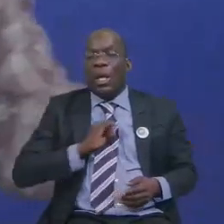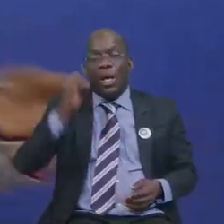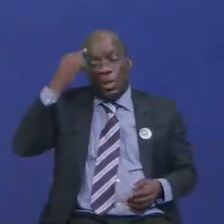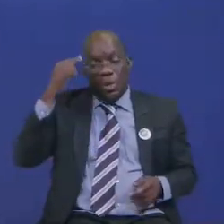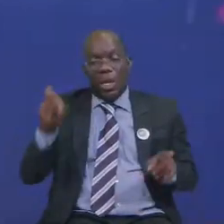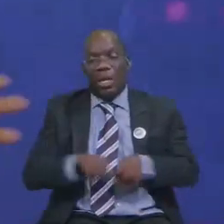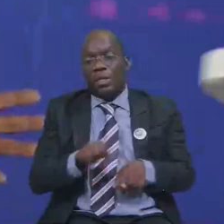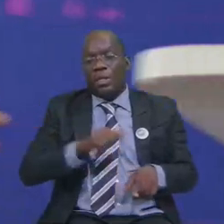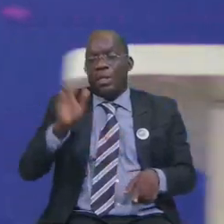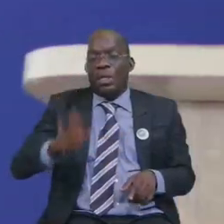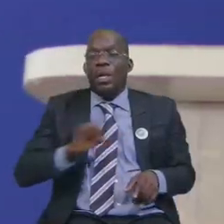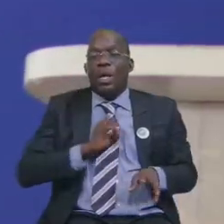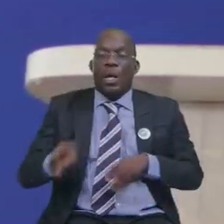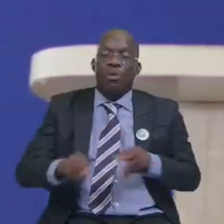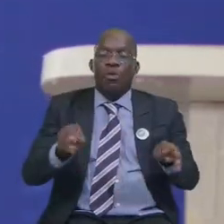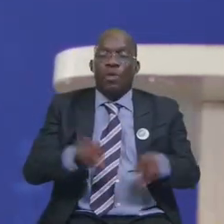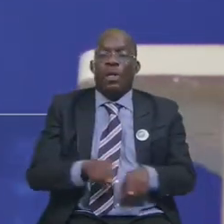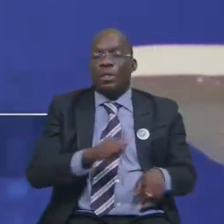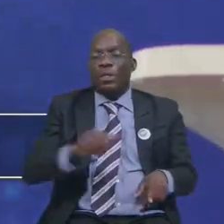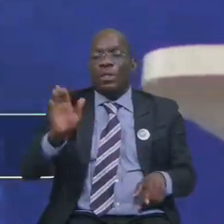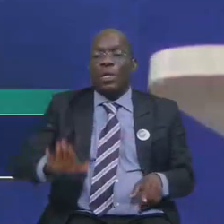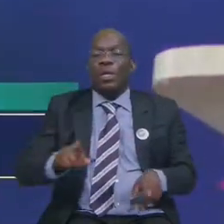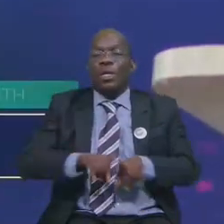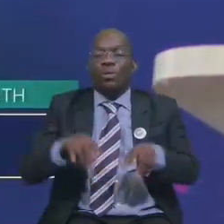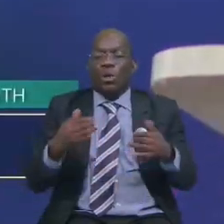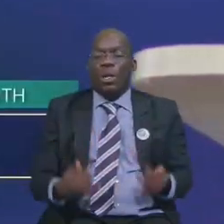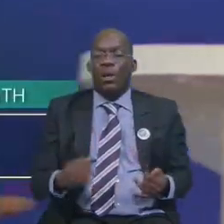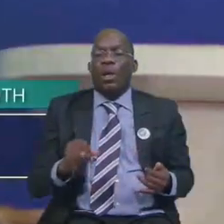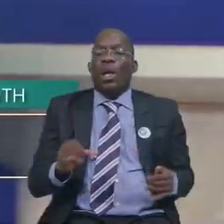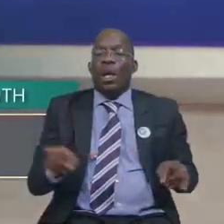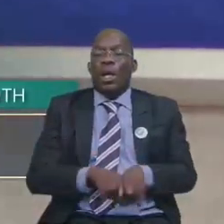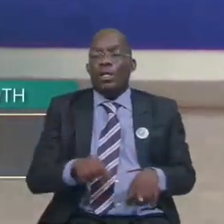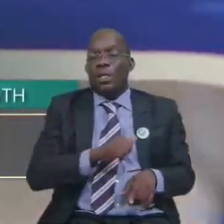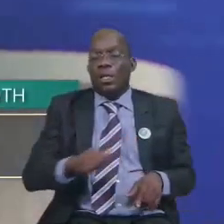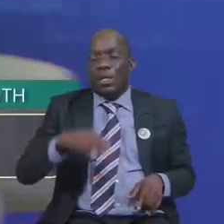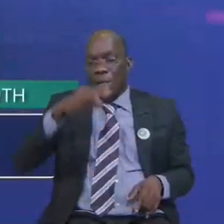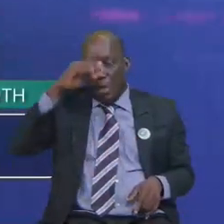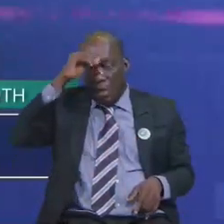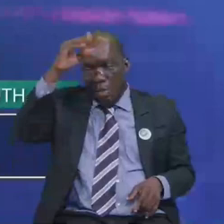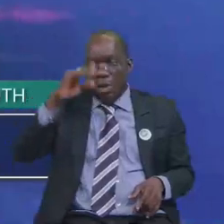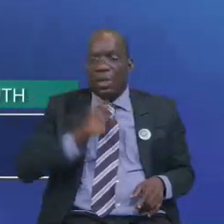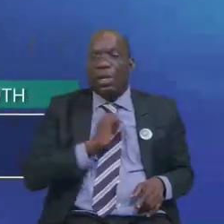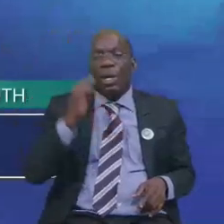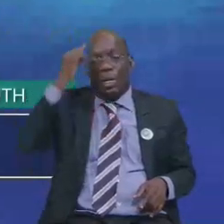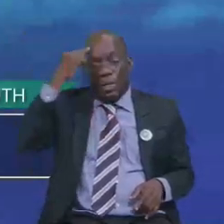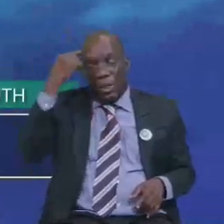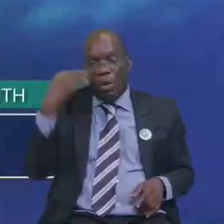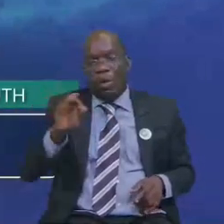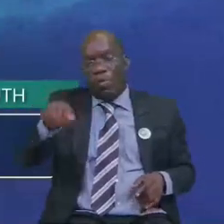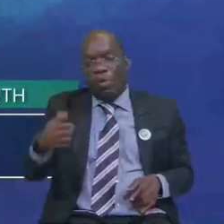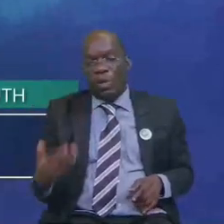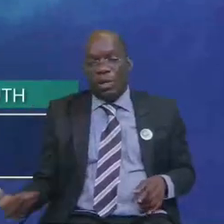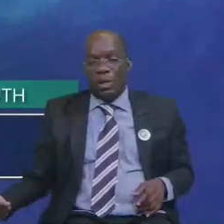je m'achais comme un enfant maintenant que je suis devenu un homme je pense à d'autres choses premièrement nouveau